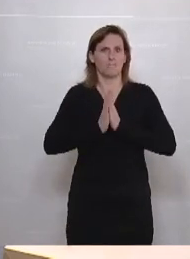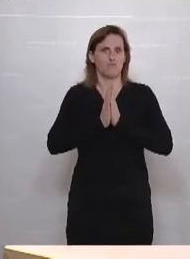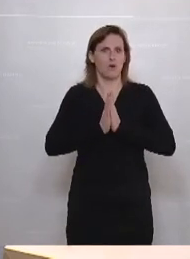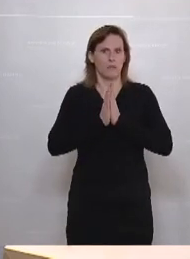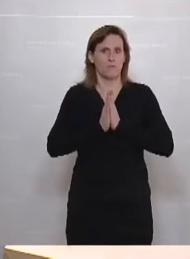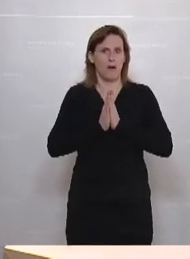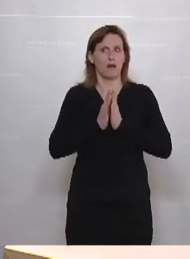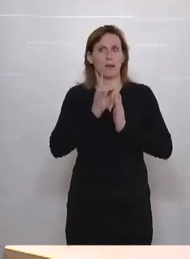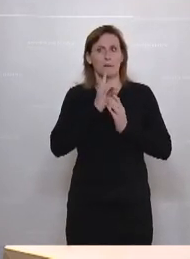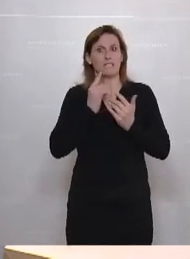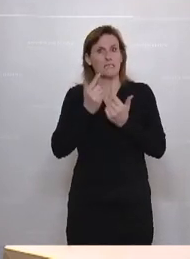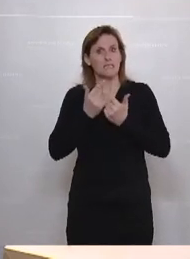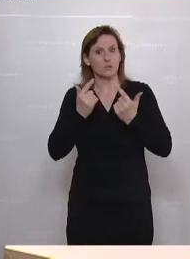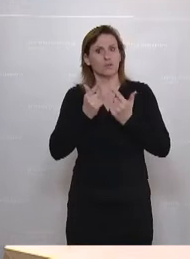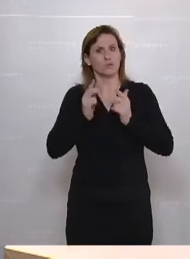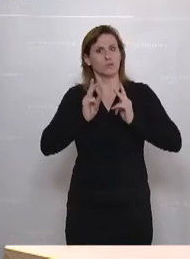beruhigt?